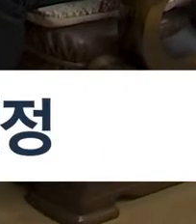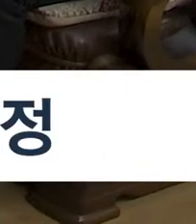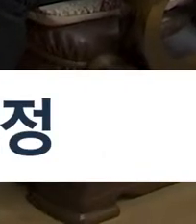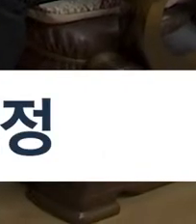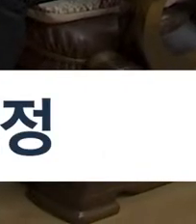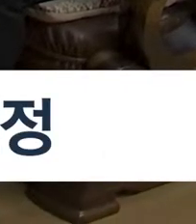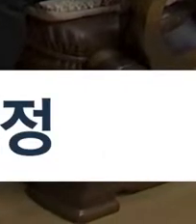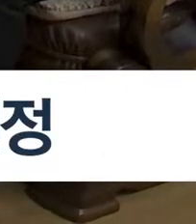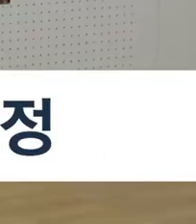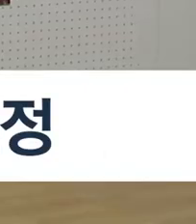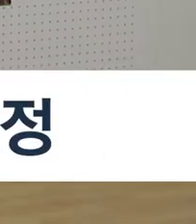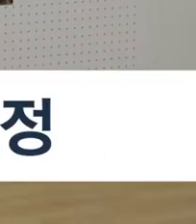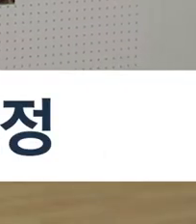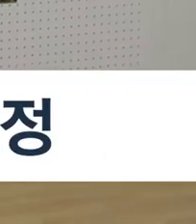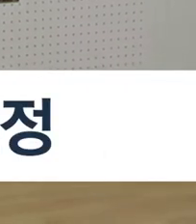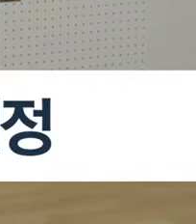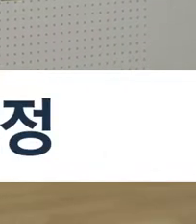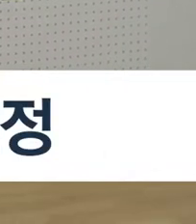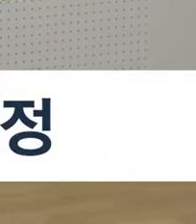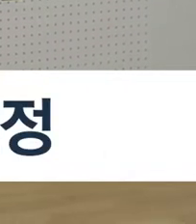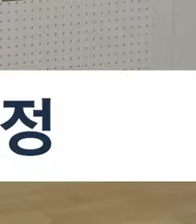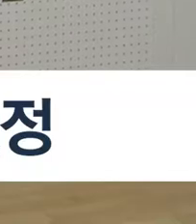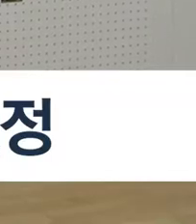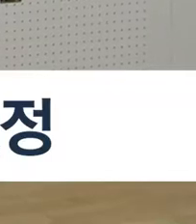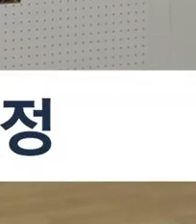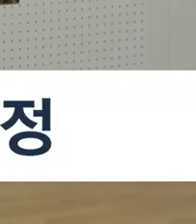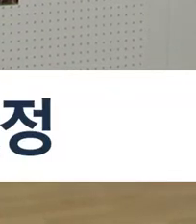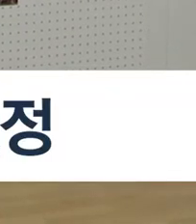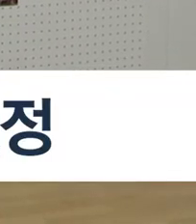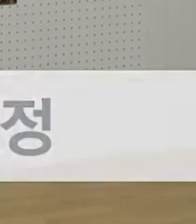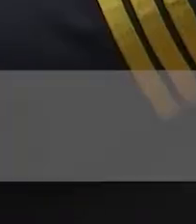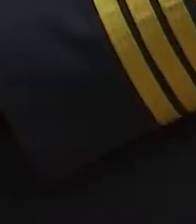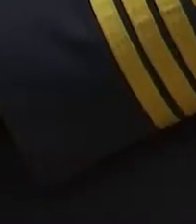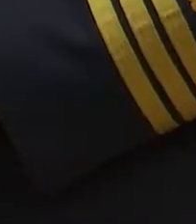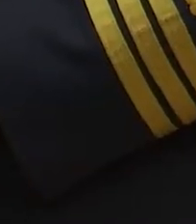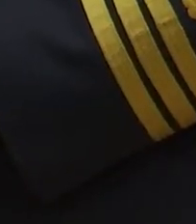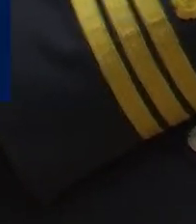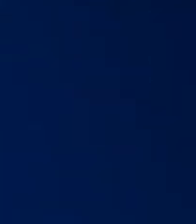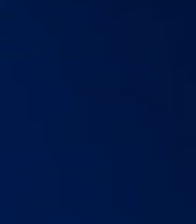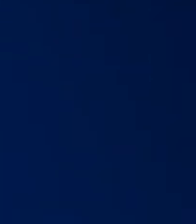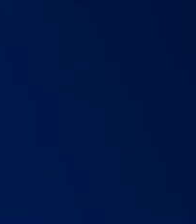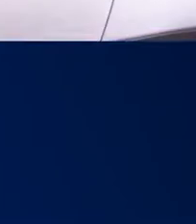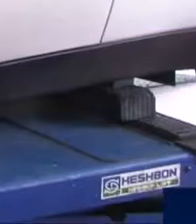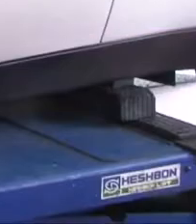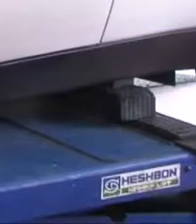강서구가 2021년 하반기 공동 채취한 으뜸 파트너에 선정됐습니다.